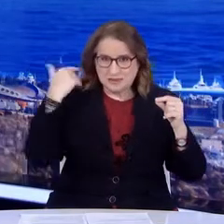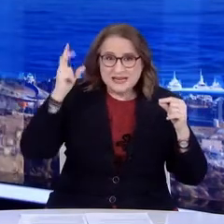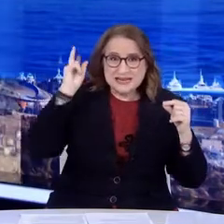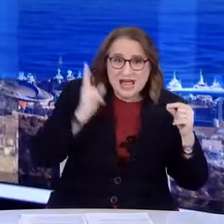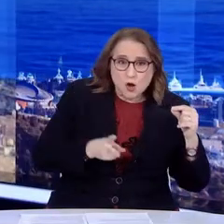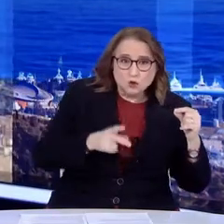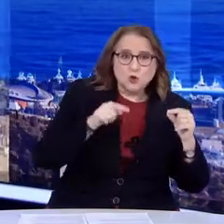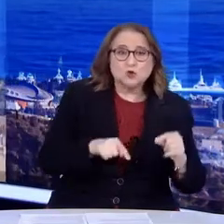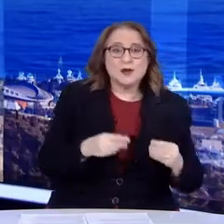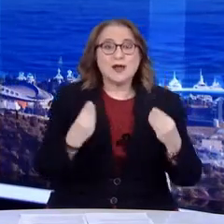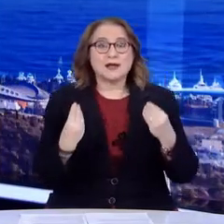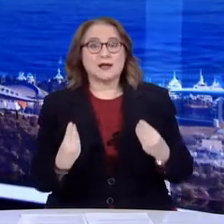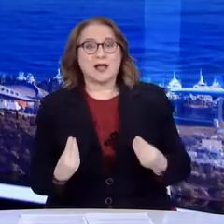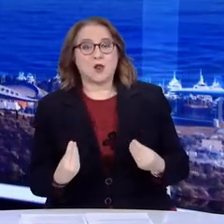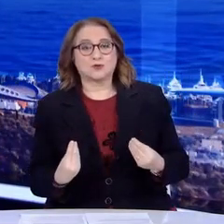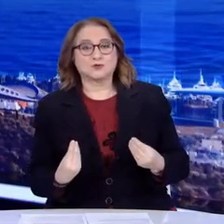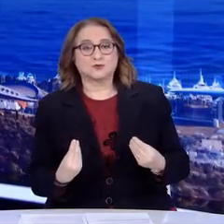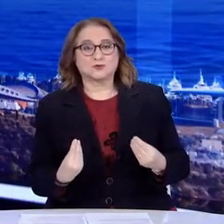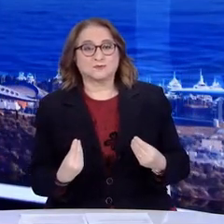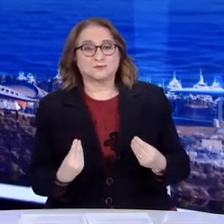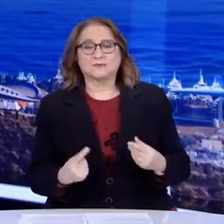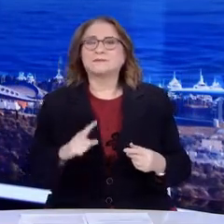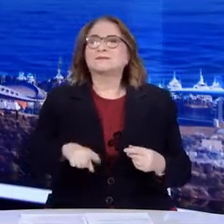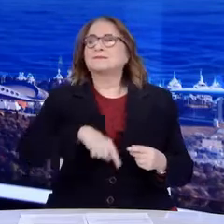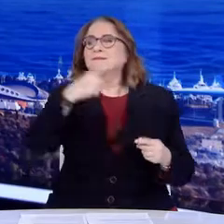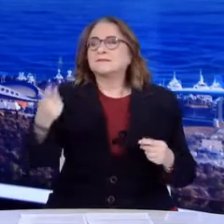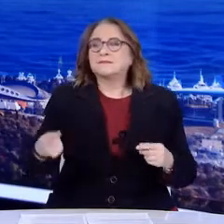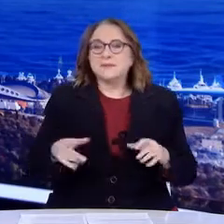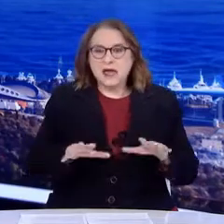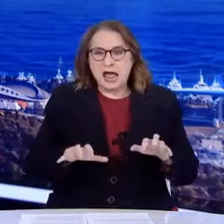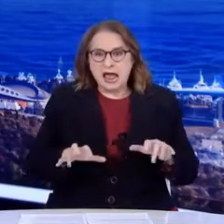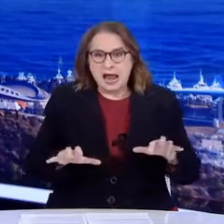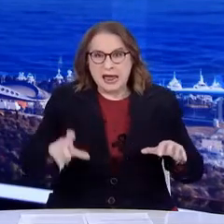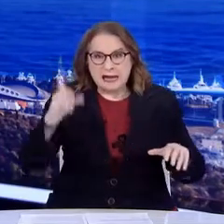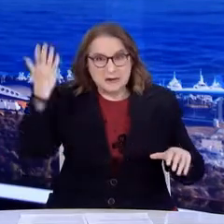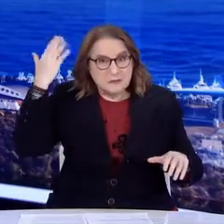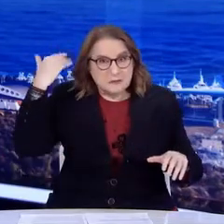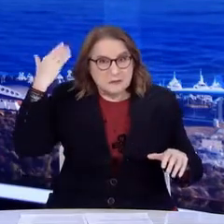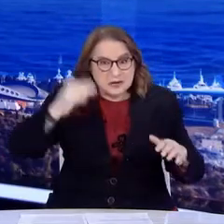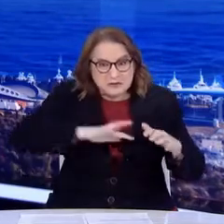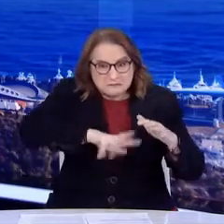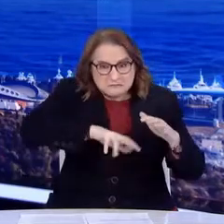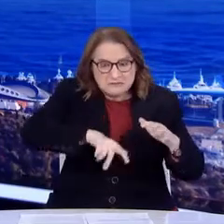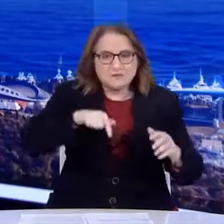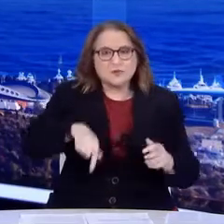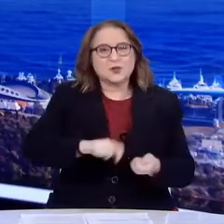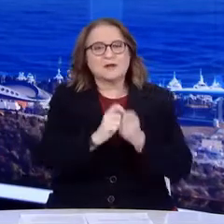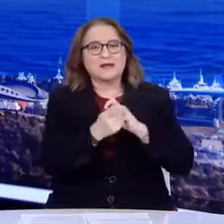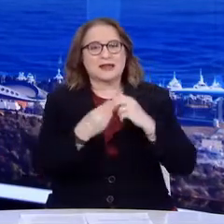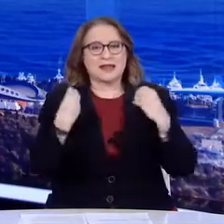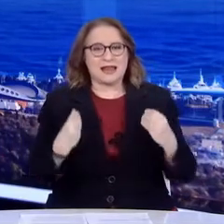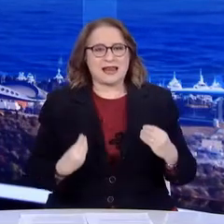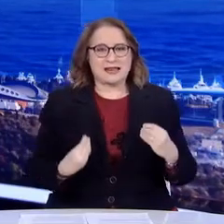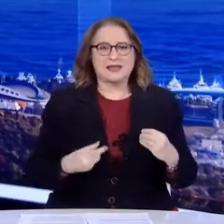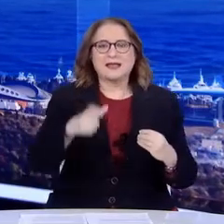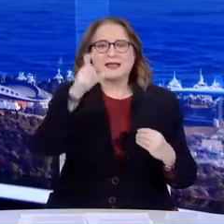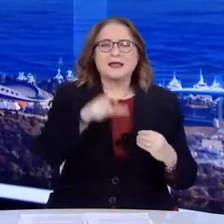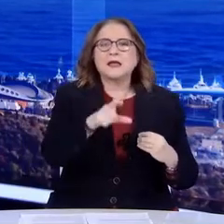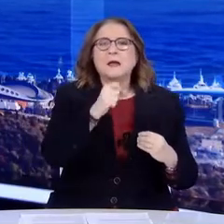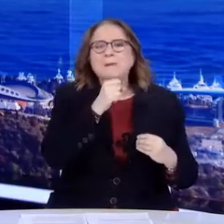It's surprising because he thought he was rotten to the core. Good morning, students of goodness, and welcome to the first day of the rest of